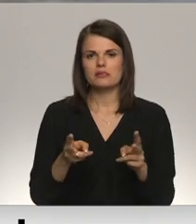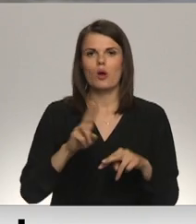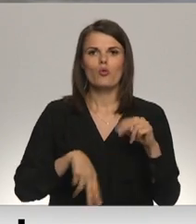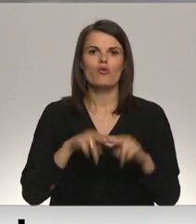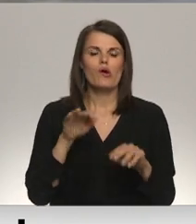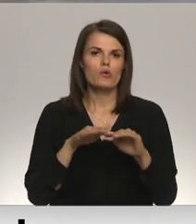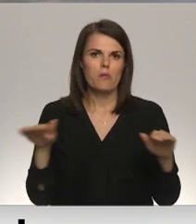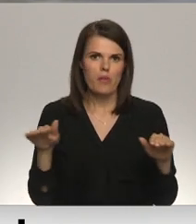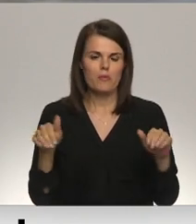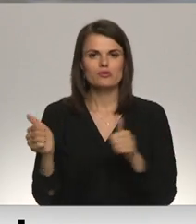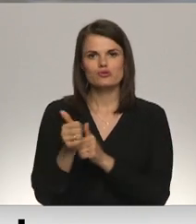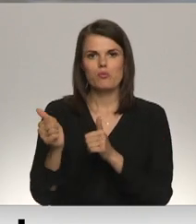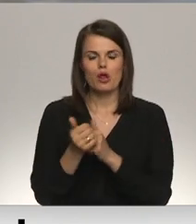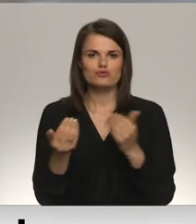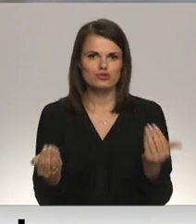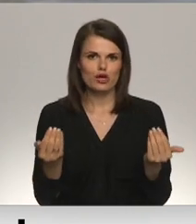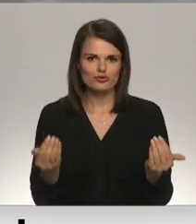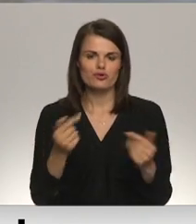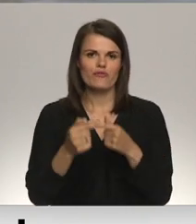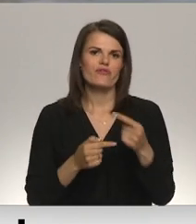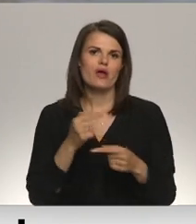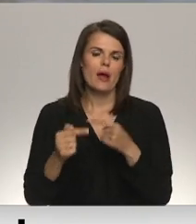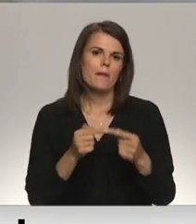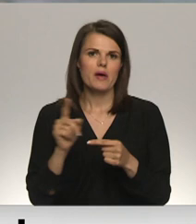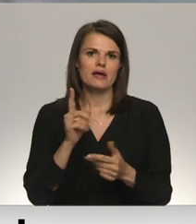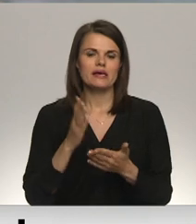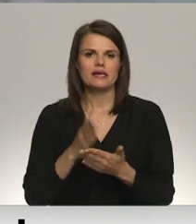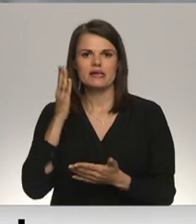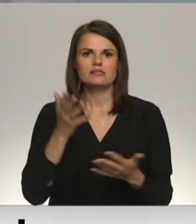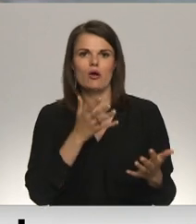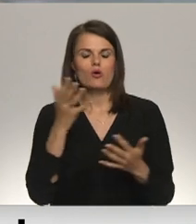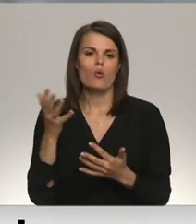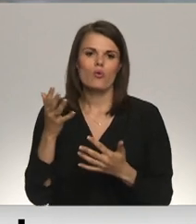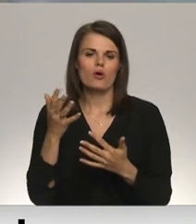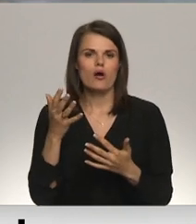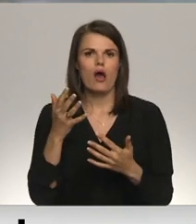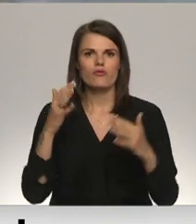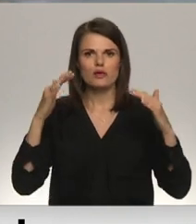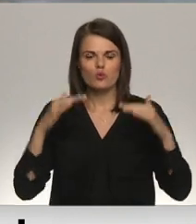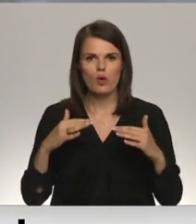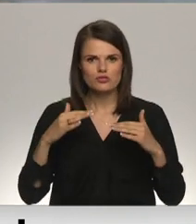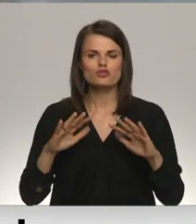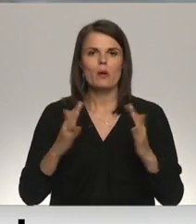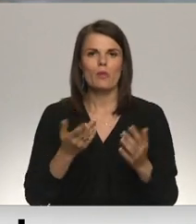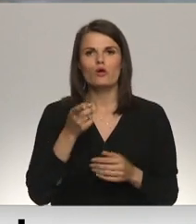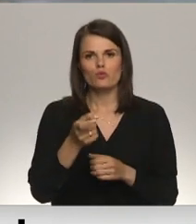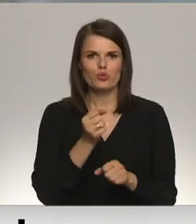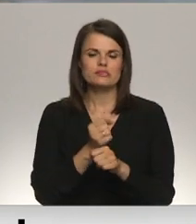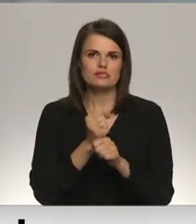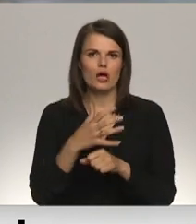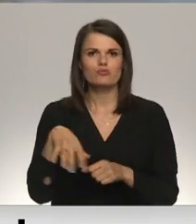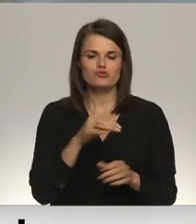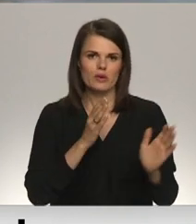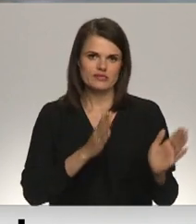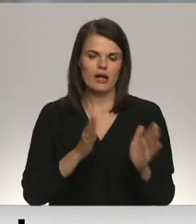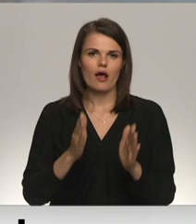būvējot pamatus blakus esošajam, vienmēr pastāv riski kaut kādas nosēšanas. Bet tos darbus, jā, mēs